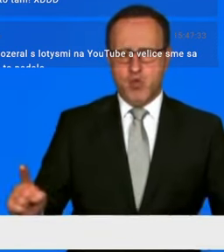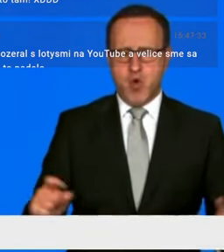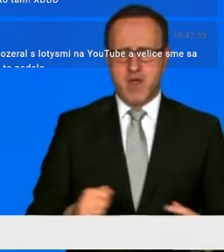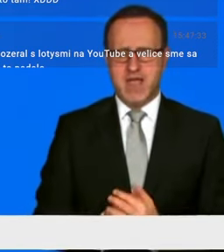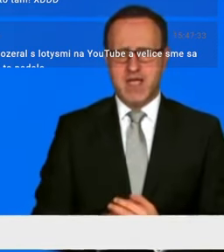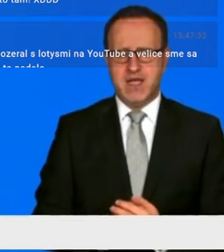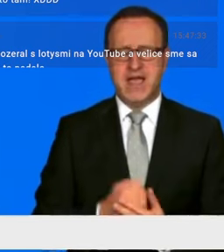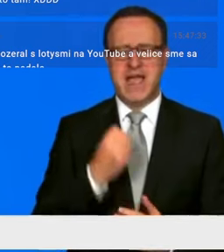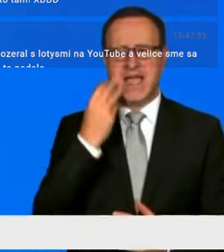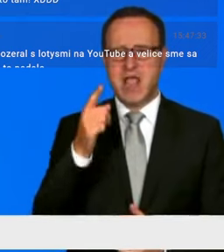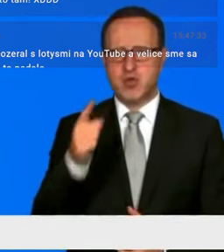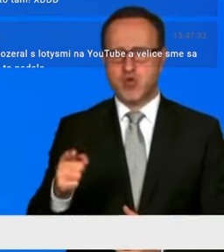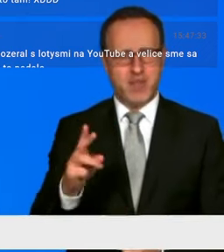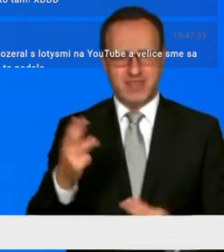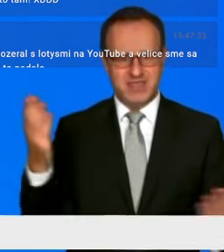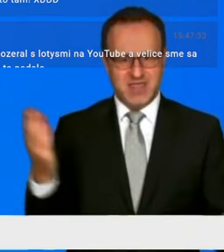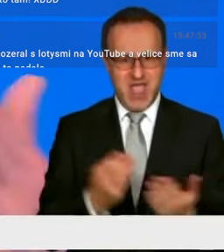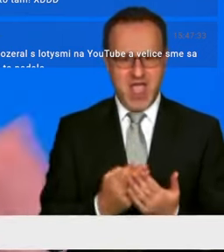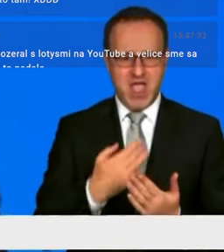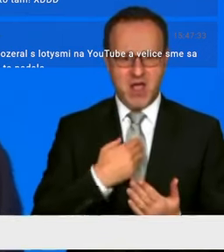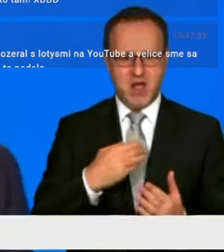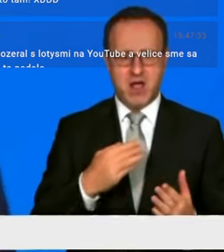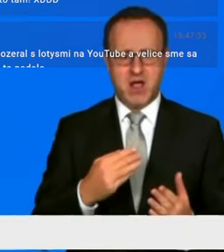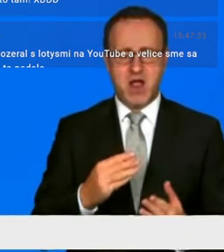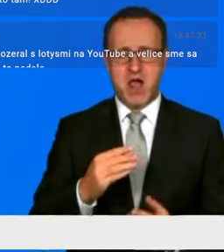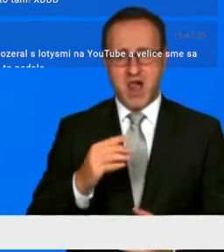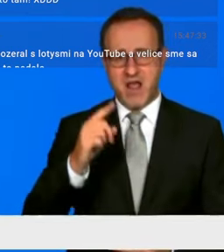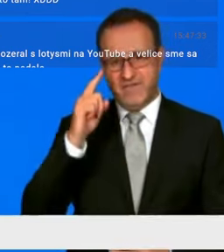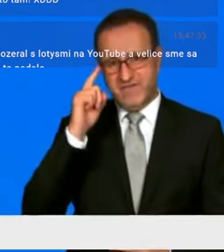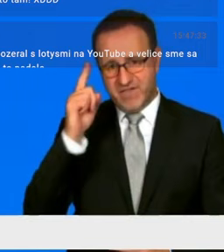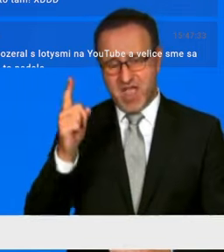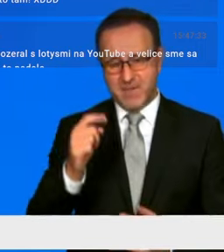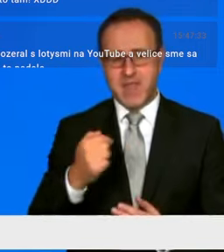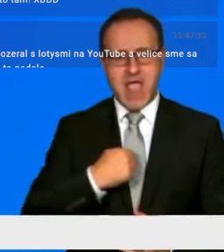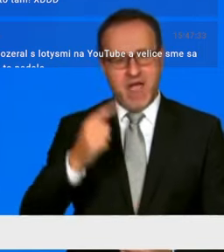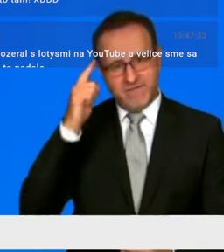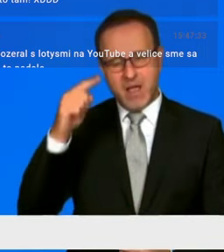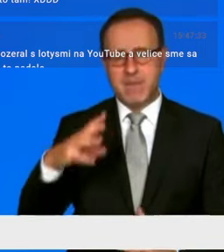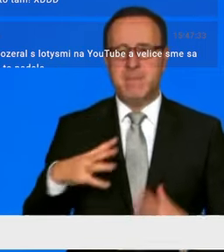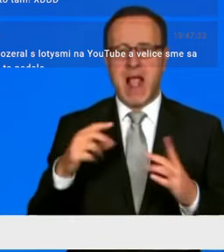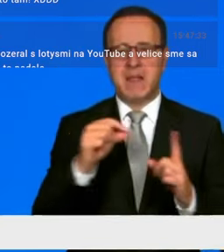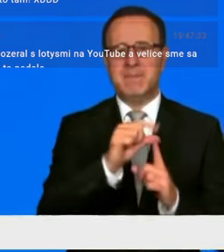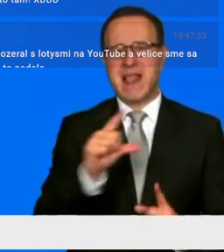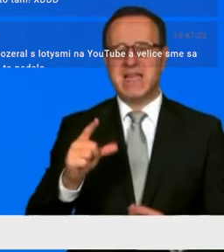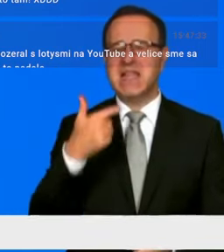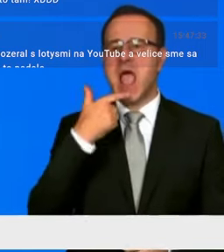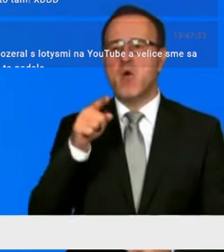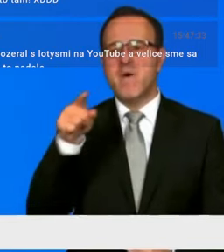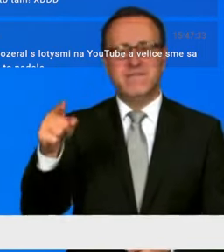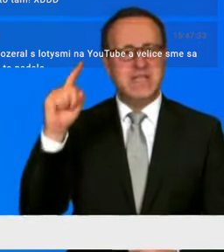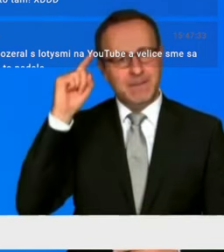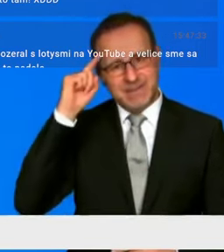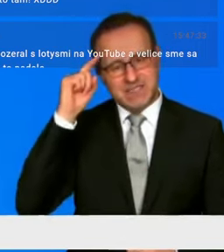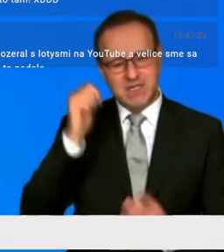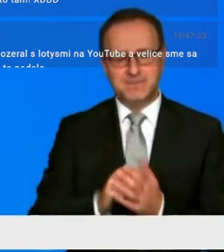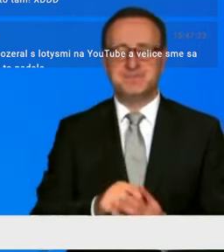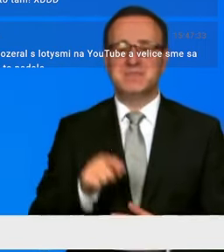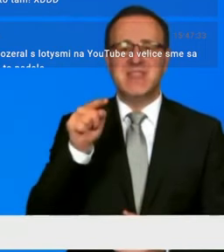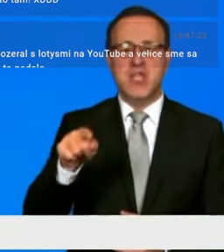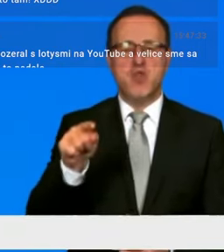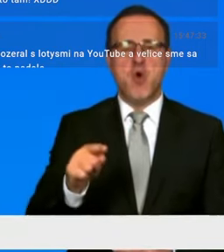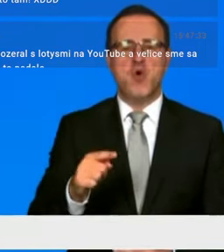ak to tak nesedí fakticky tak tak to beriem Ale viete čo Ja ja viem pán Pellegrini ako vy to myslíte lebo títo takzvaní